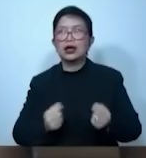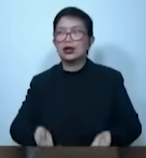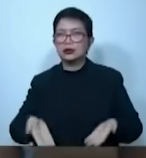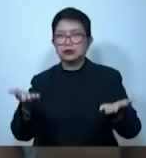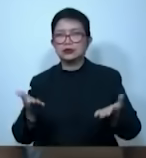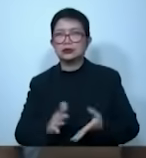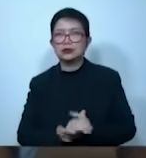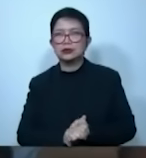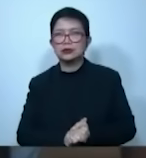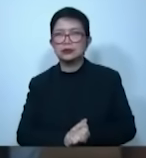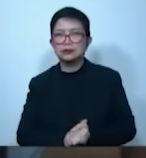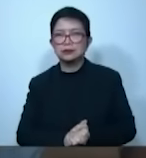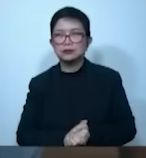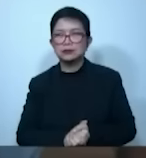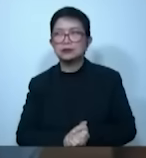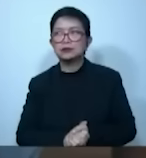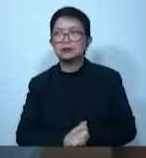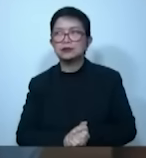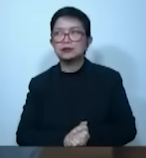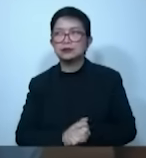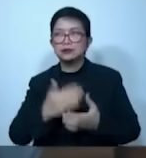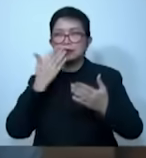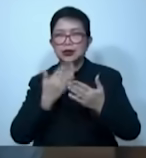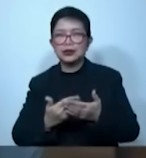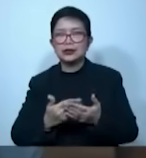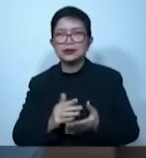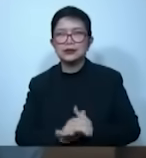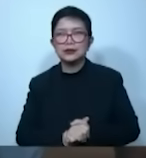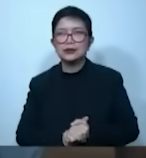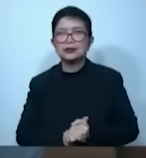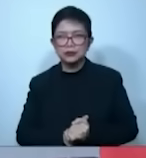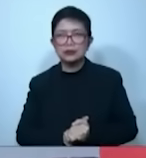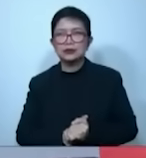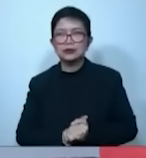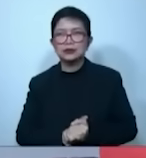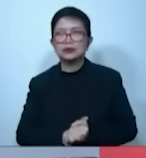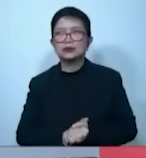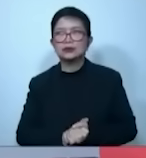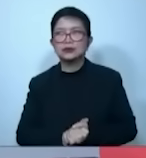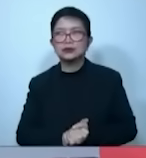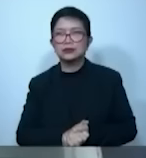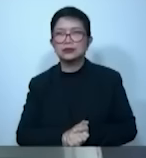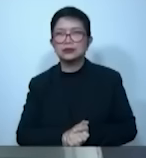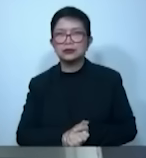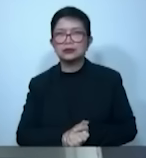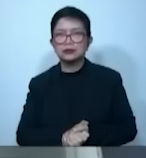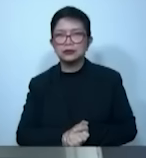usaha Terima kasih sudah cukup baik ya dan